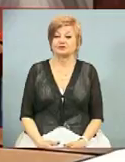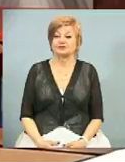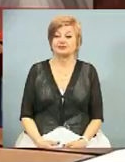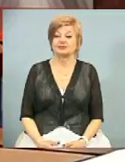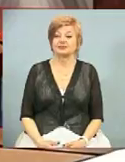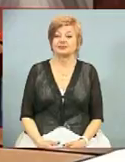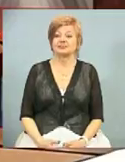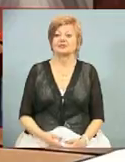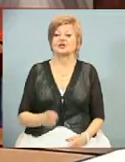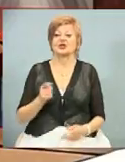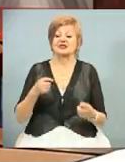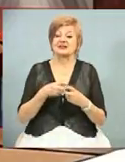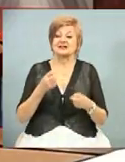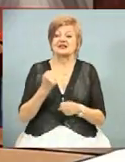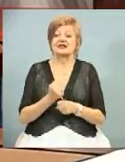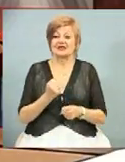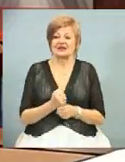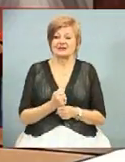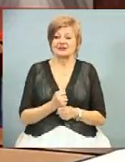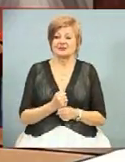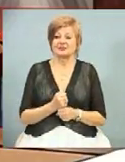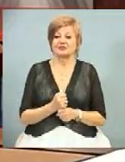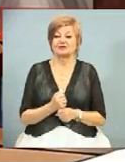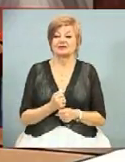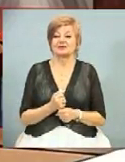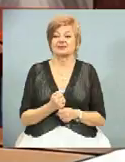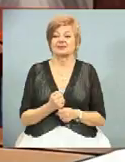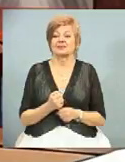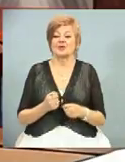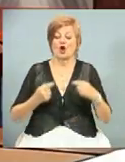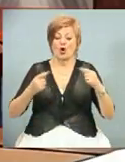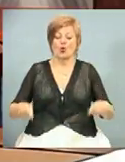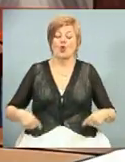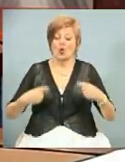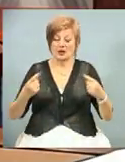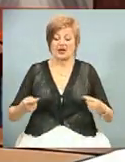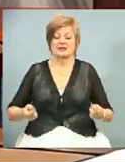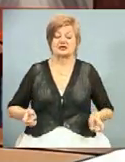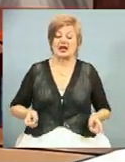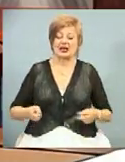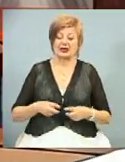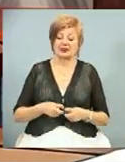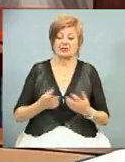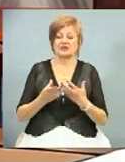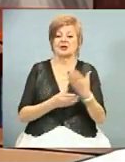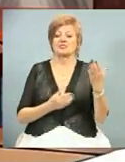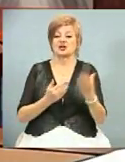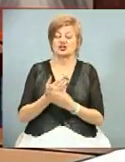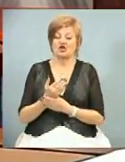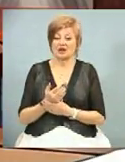З гуми роблять ще для машин колеса, ремені, перчатки